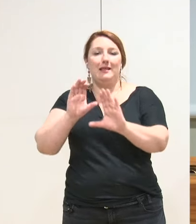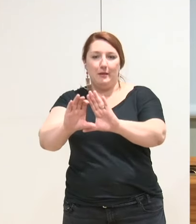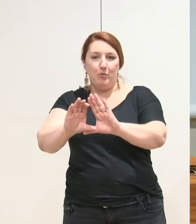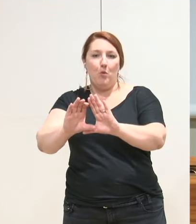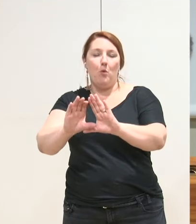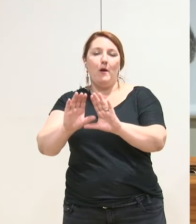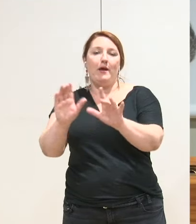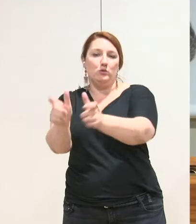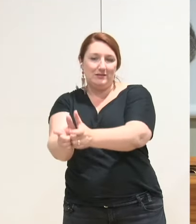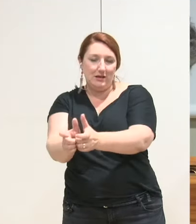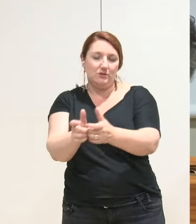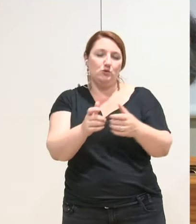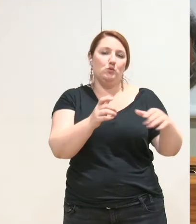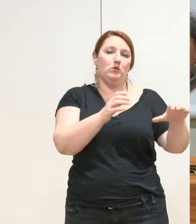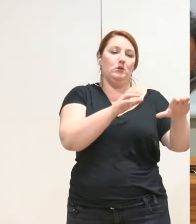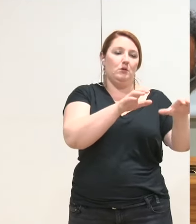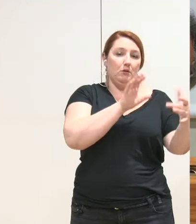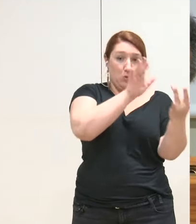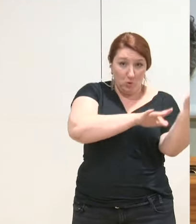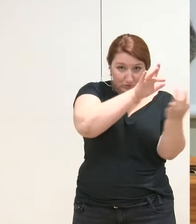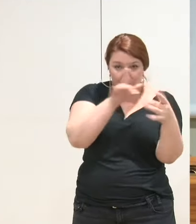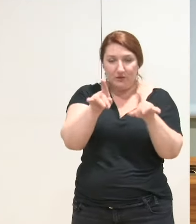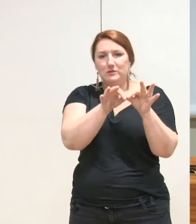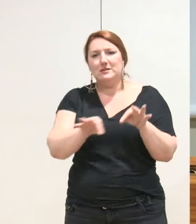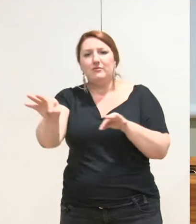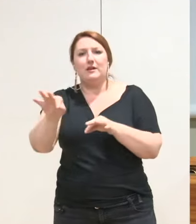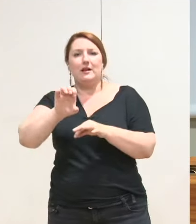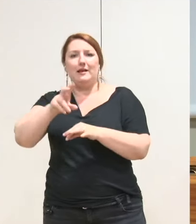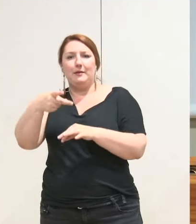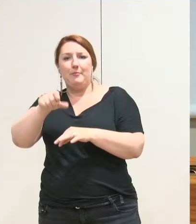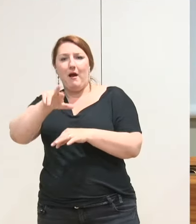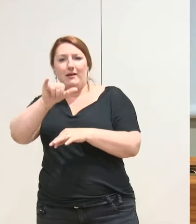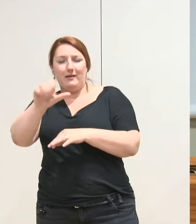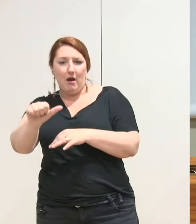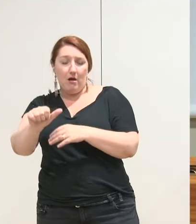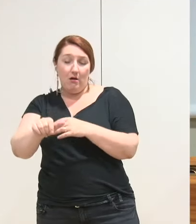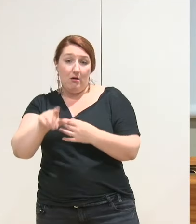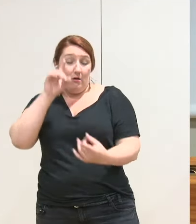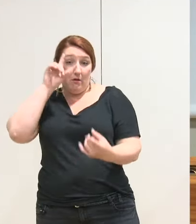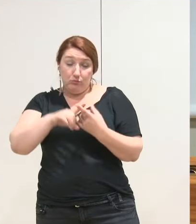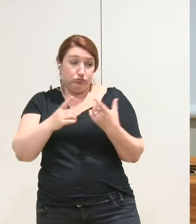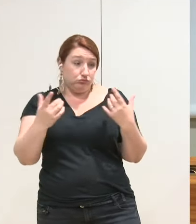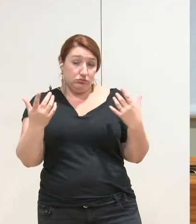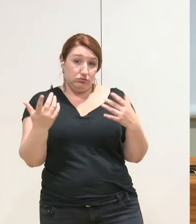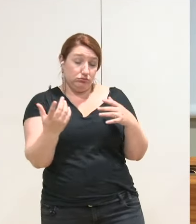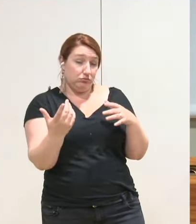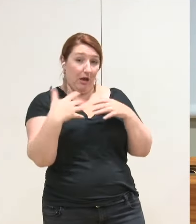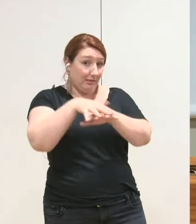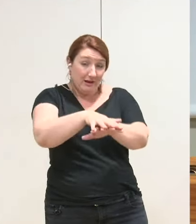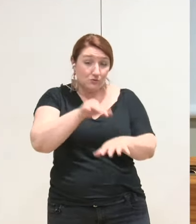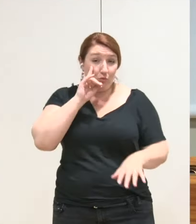filiale éparik avec également l'intégration la volonté d'intégration et jeense ça fait partie des projets de rénovation urbaine le développement